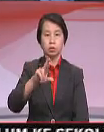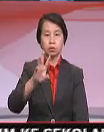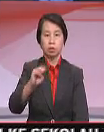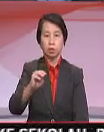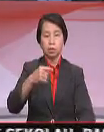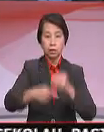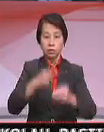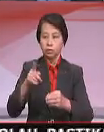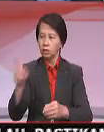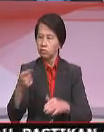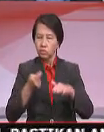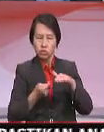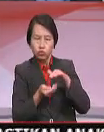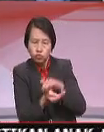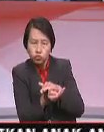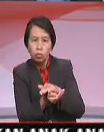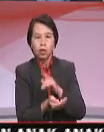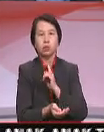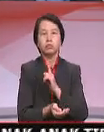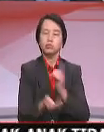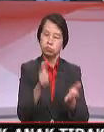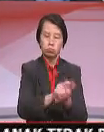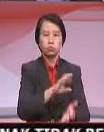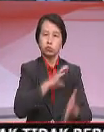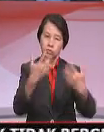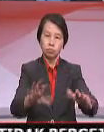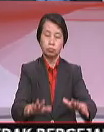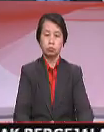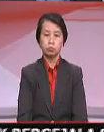yay mengenai zubaan sogokan itu